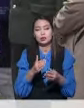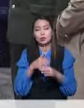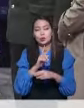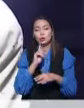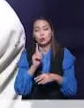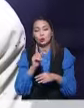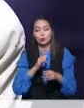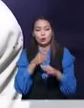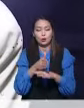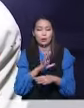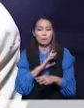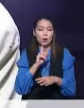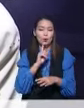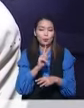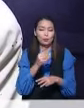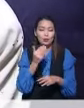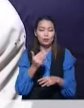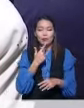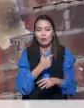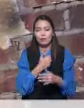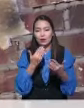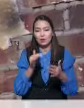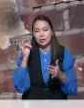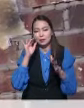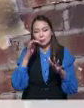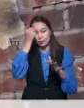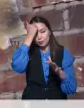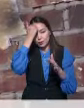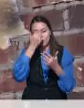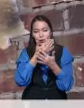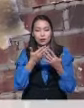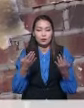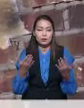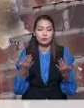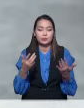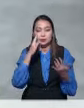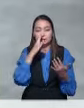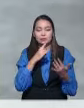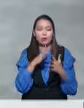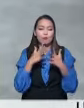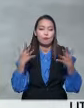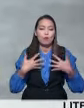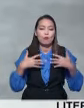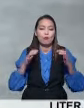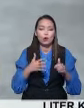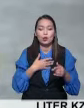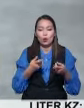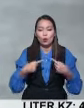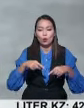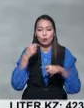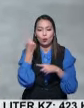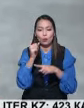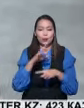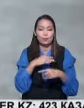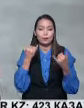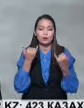гости города посетили музей вооруженных сил, где ознакомились с ценными экспонатами. Казахстан внес огромный вклад в нашу общую победу. И сегодня